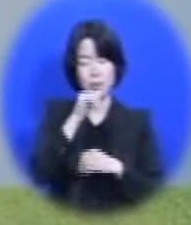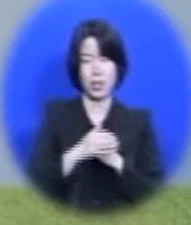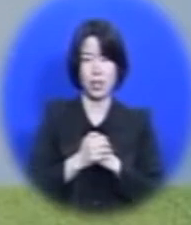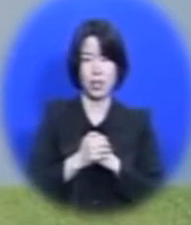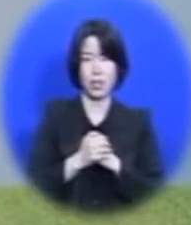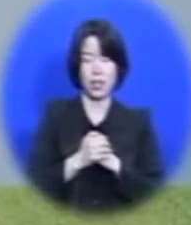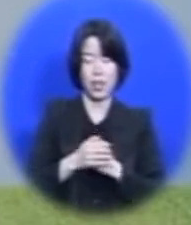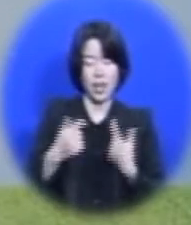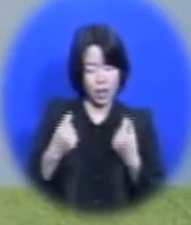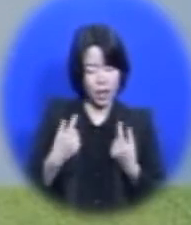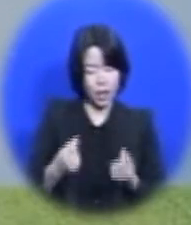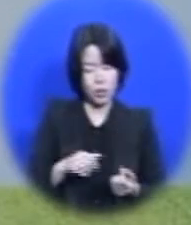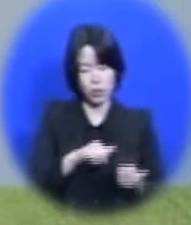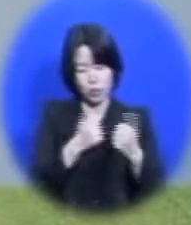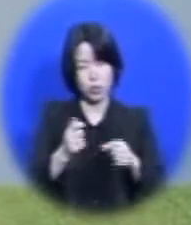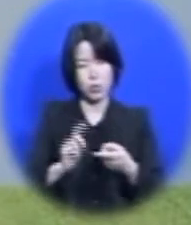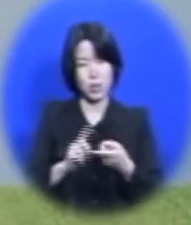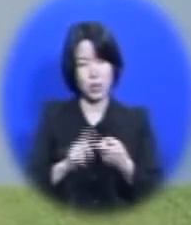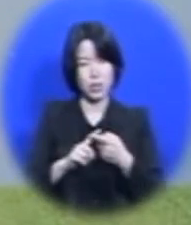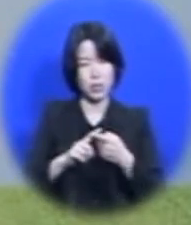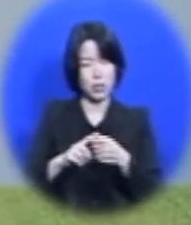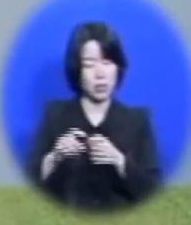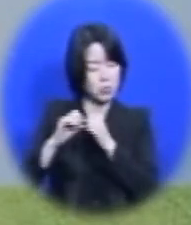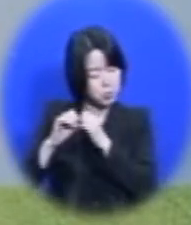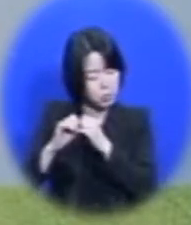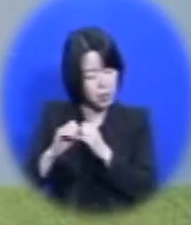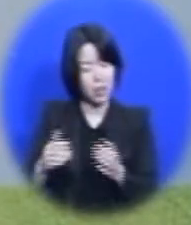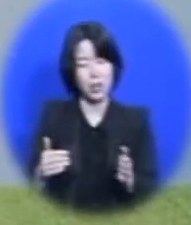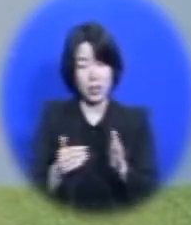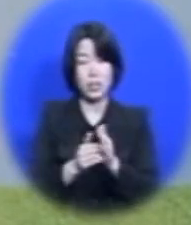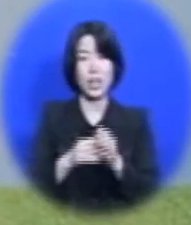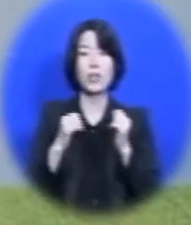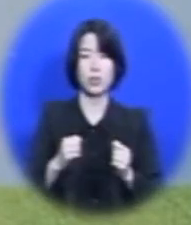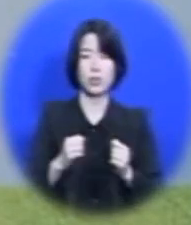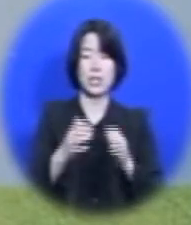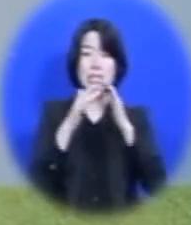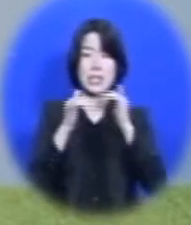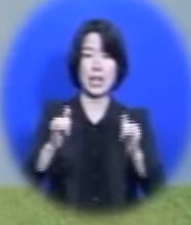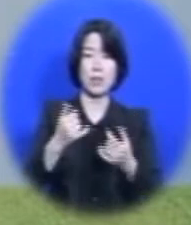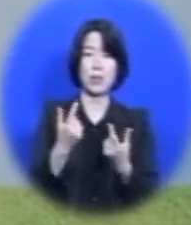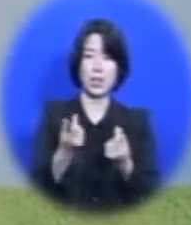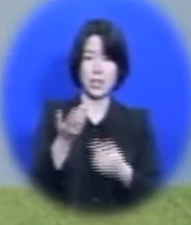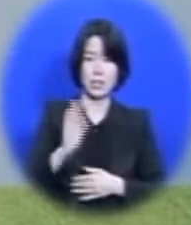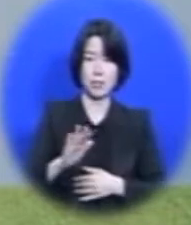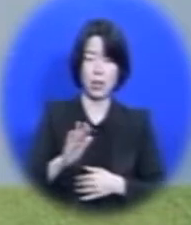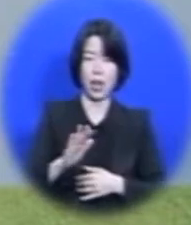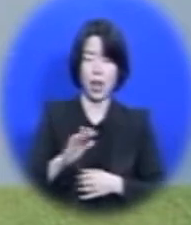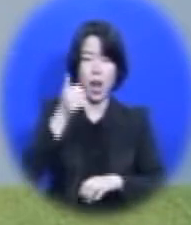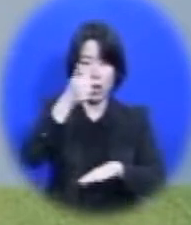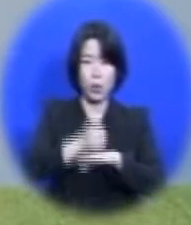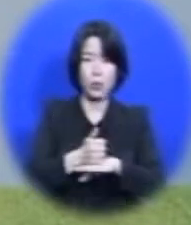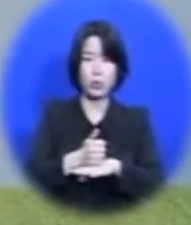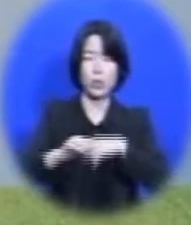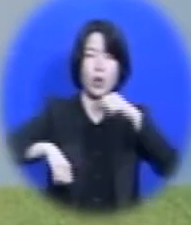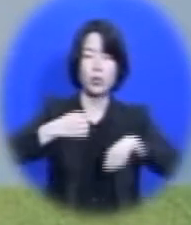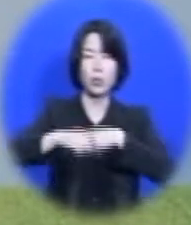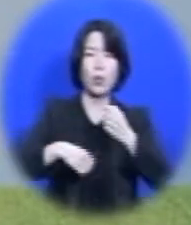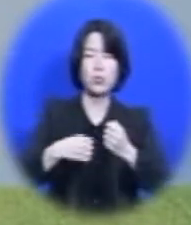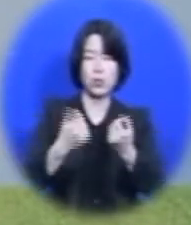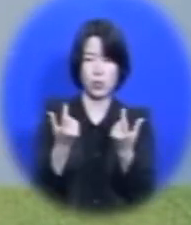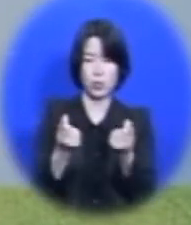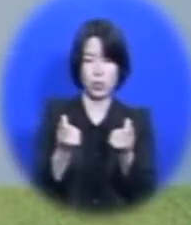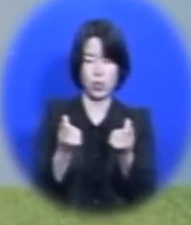여전히 죽음에 매여 있고 죽으면 끝나는 존재는 사람인 것 같아도 결국은 동물 수준을 못 벗어난 거라는